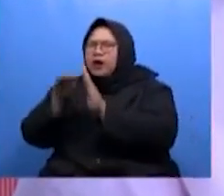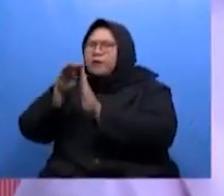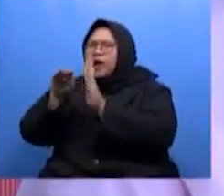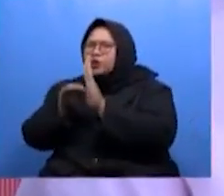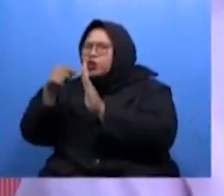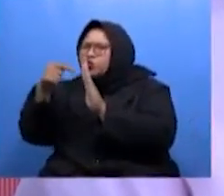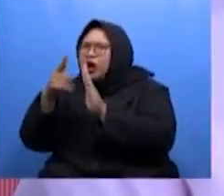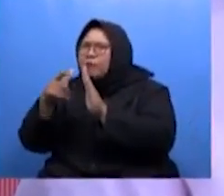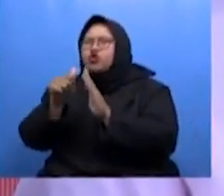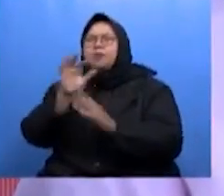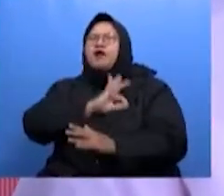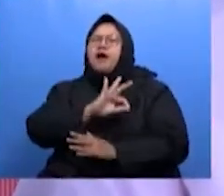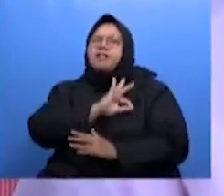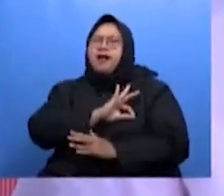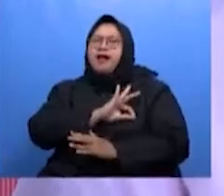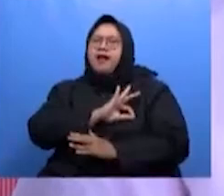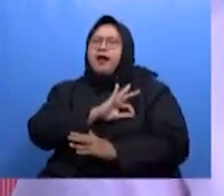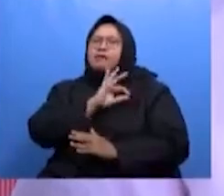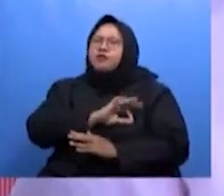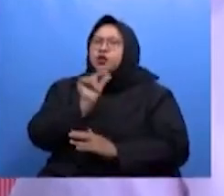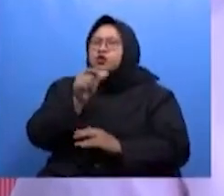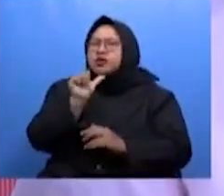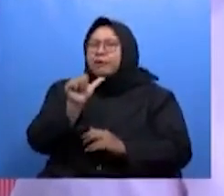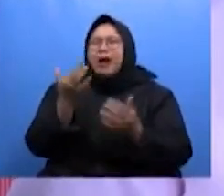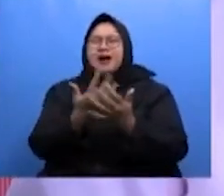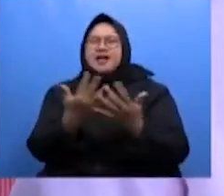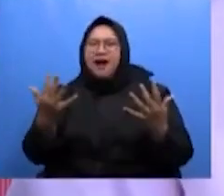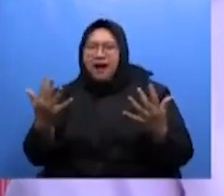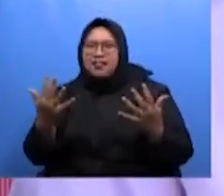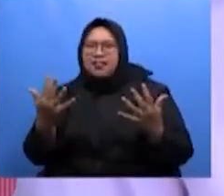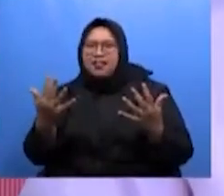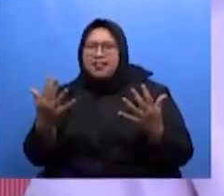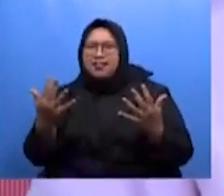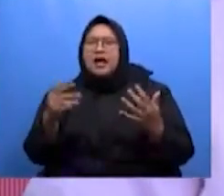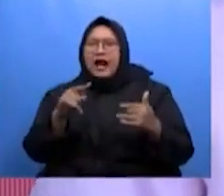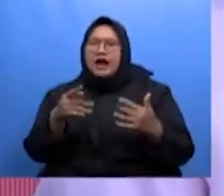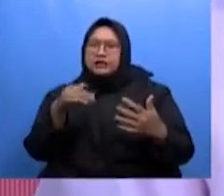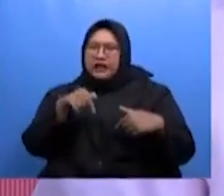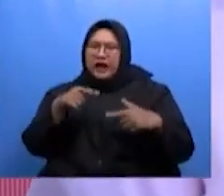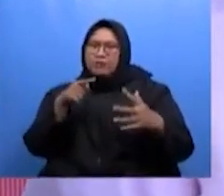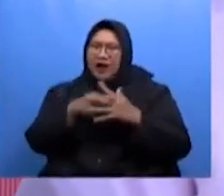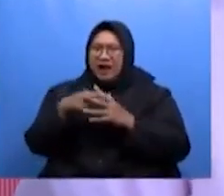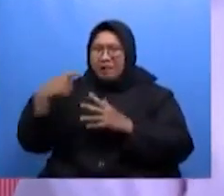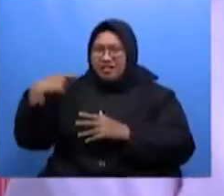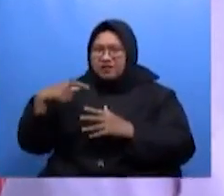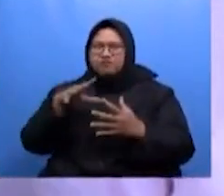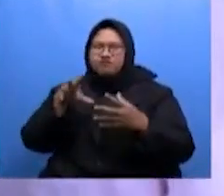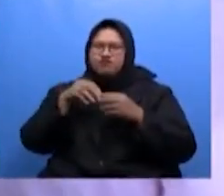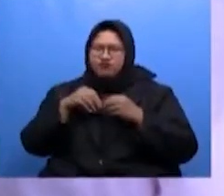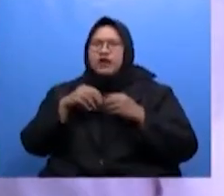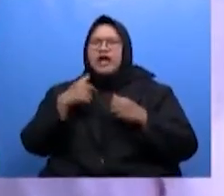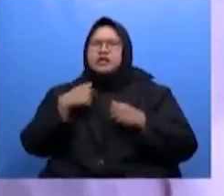kebermanfaatan kebermanfaatan bagi masyarakat di kontestasi Pilkada hari ini adalah Pilkada gubernur banten saya